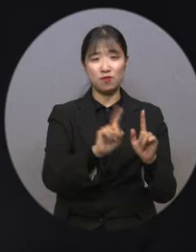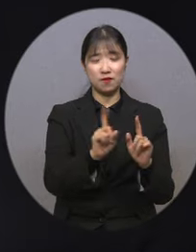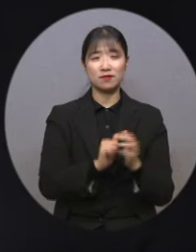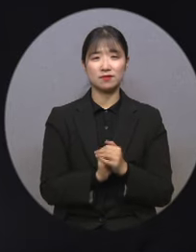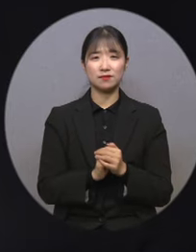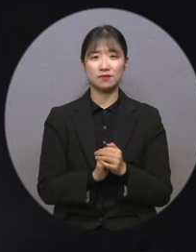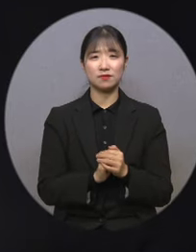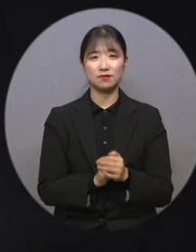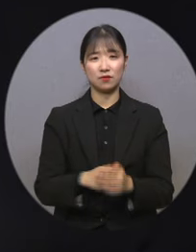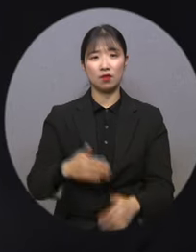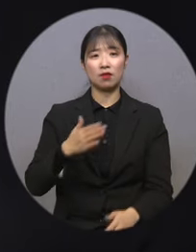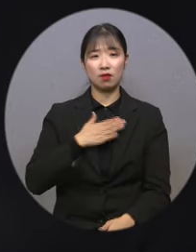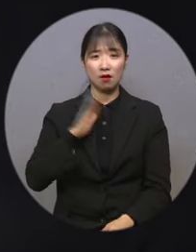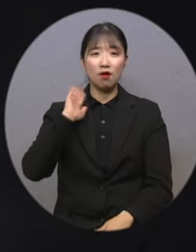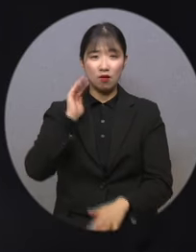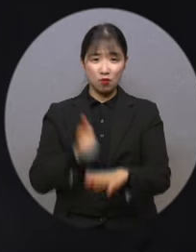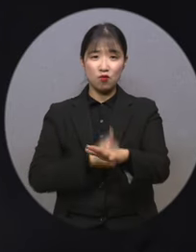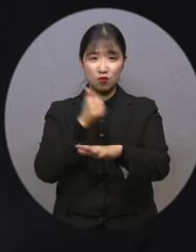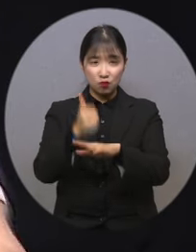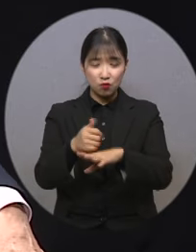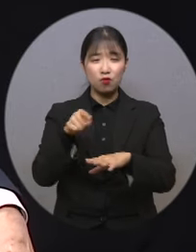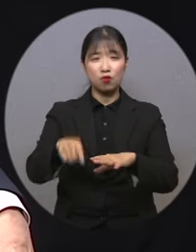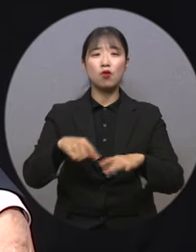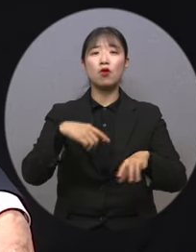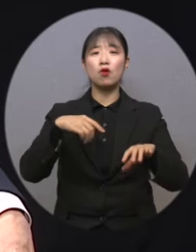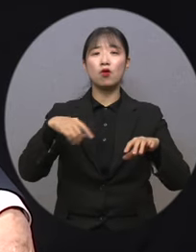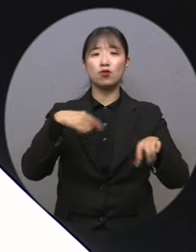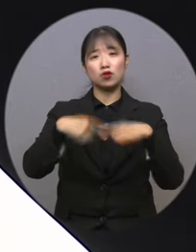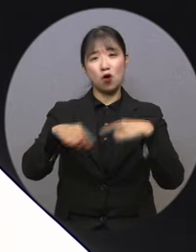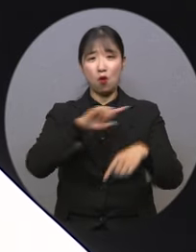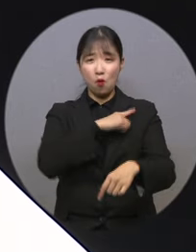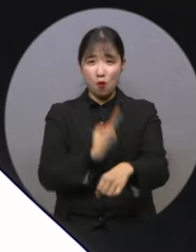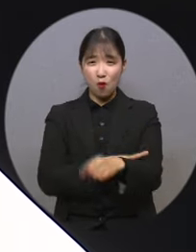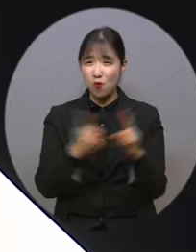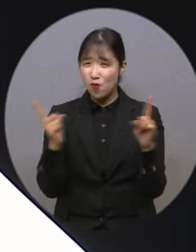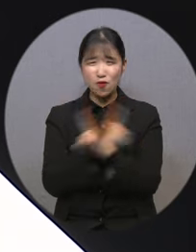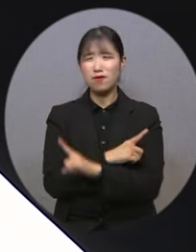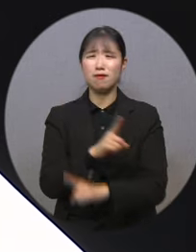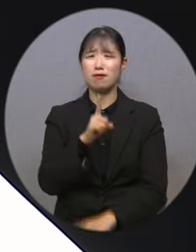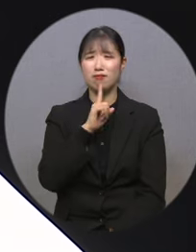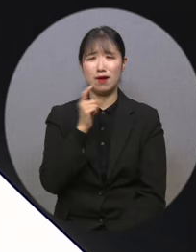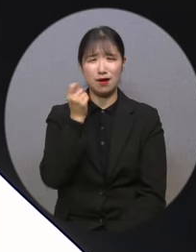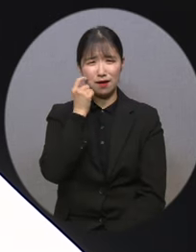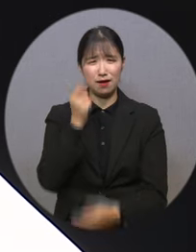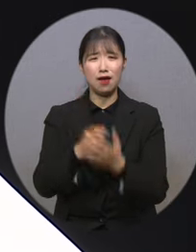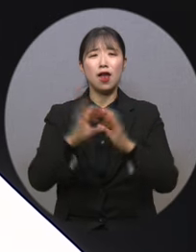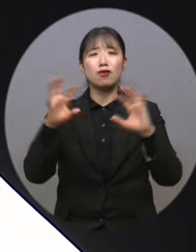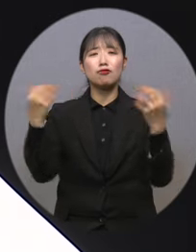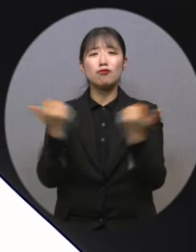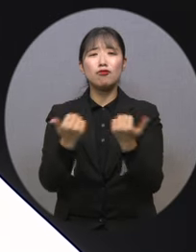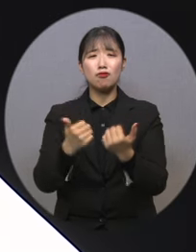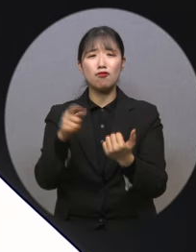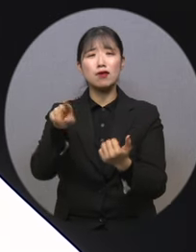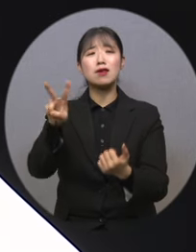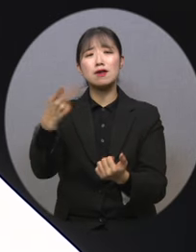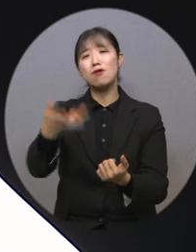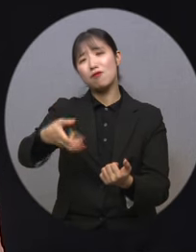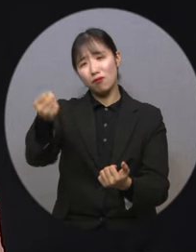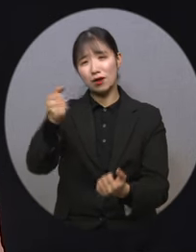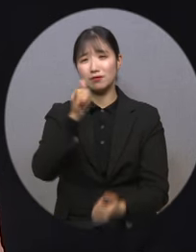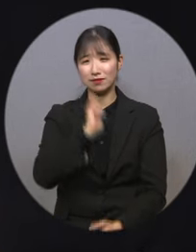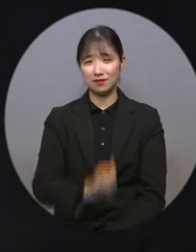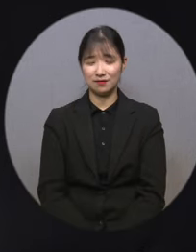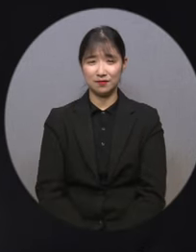국민의힘에 내가 대통령 되면 이게 정권 교체다. 거짓말이에요. 국회의원 200명이 있는데 정권은 국회에서 200명이 지고 있는